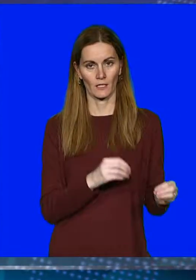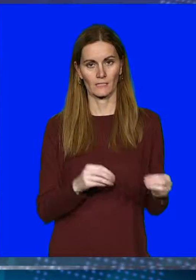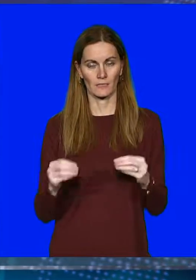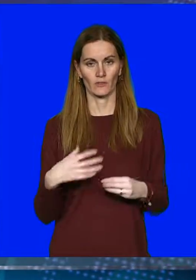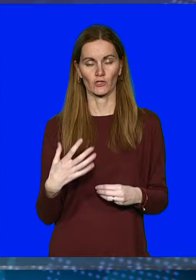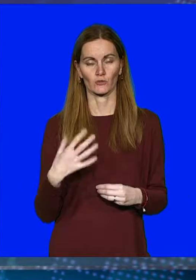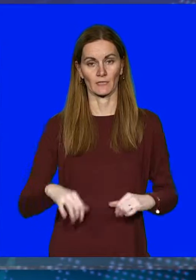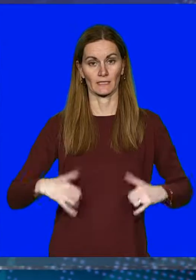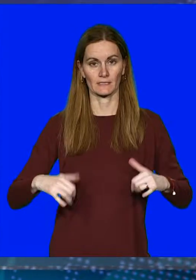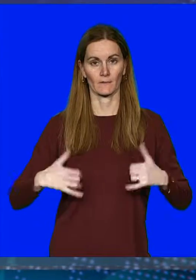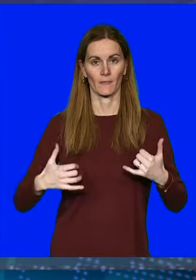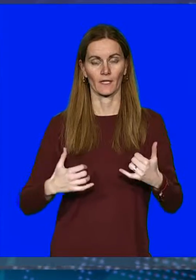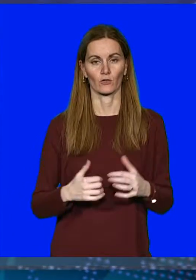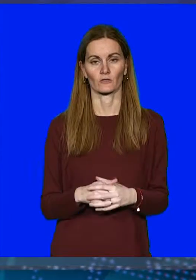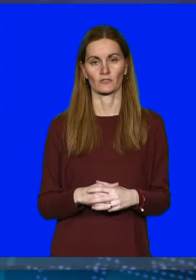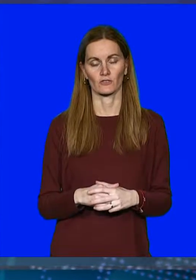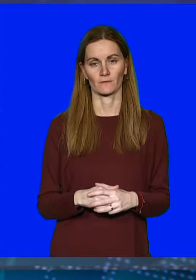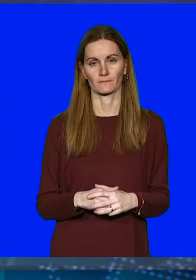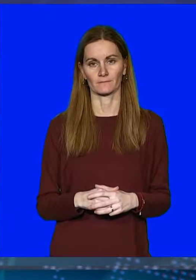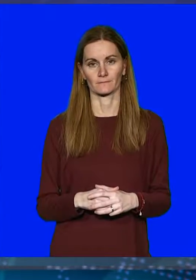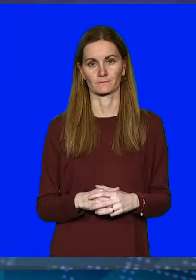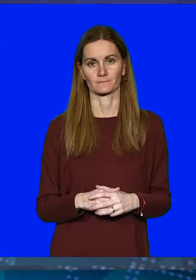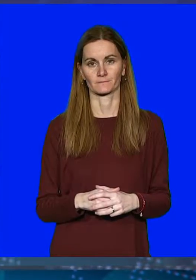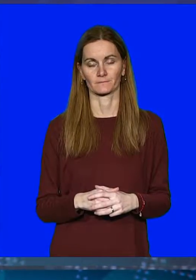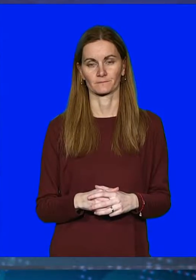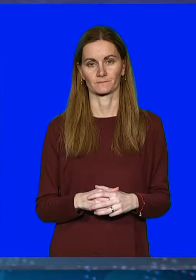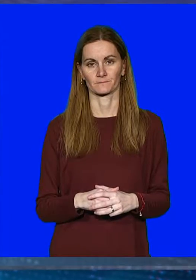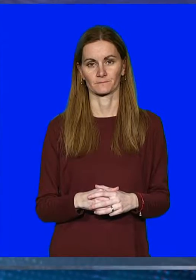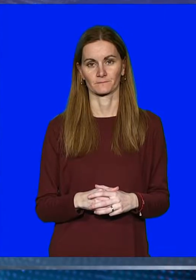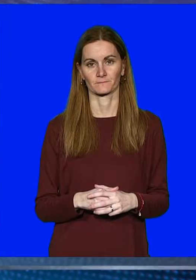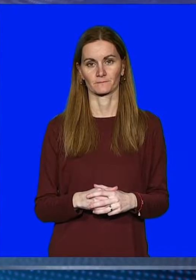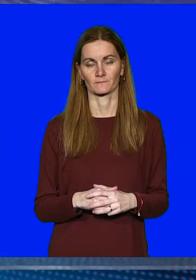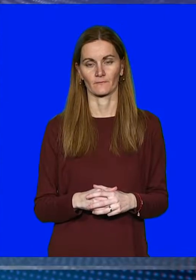ovaj ansambl baštini više od 50 godišta, stoji u najavi koncerta.